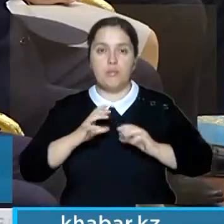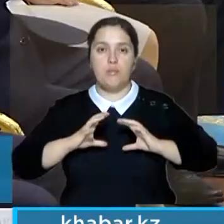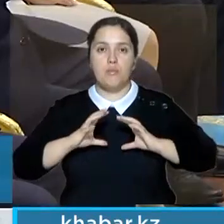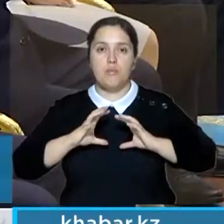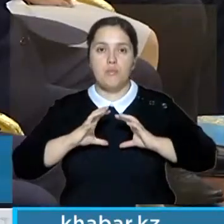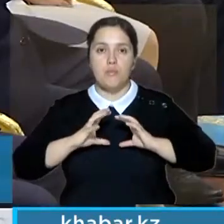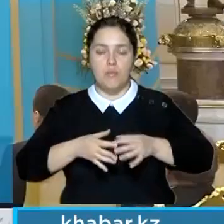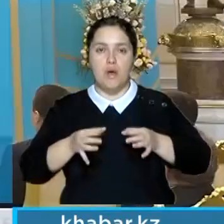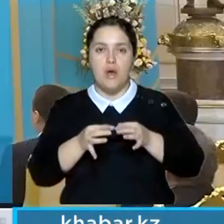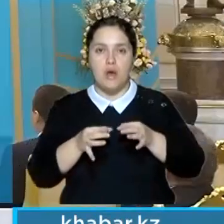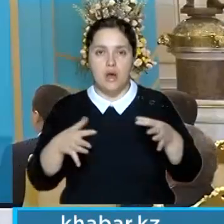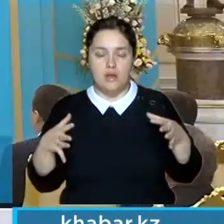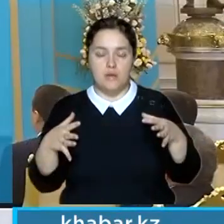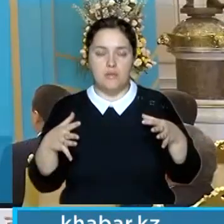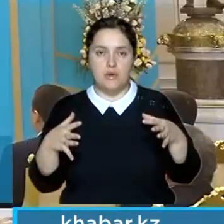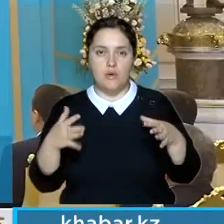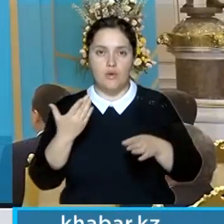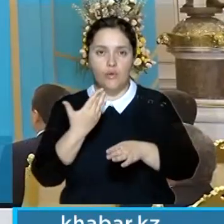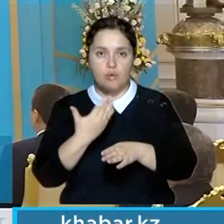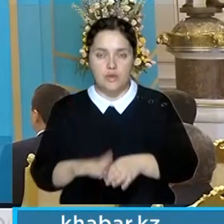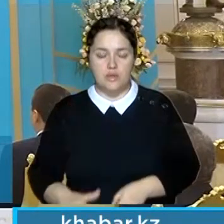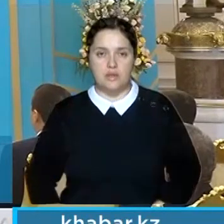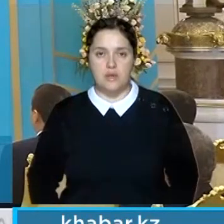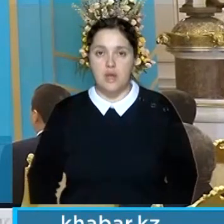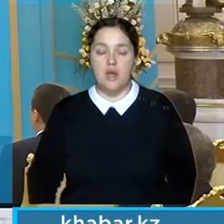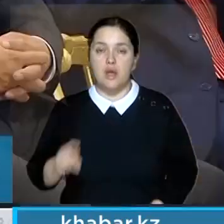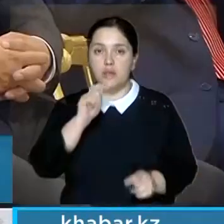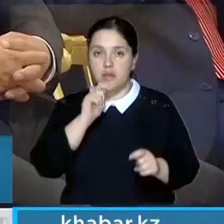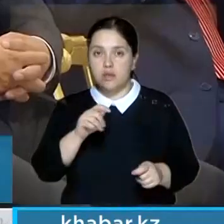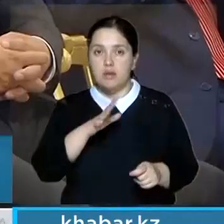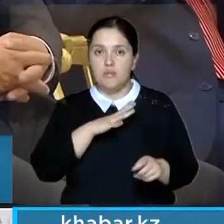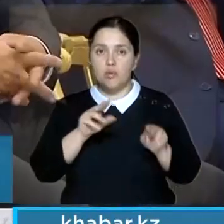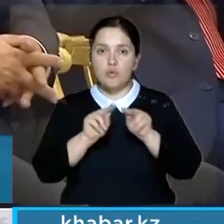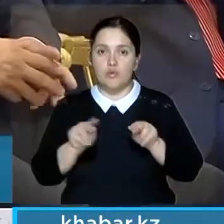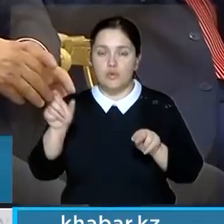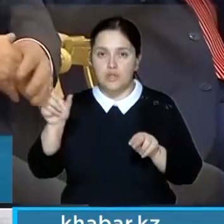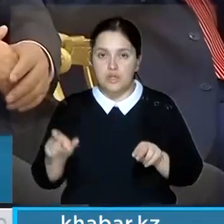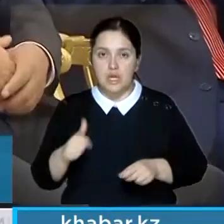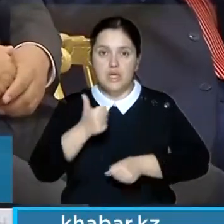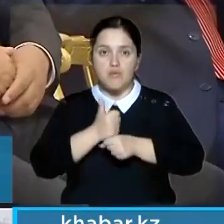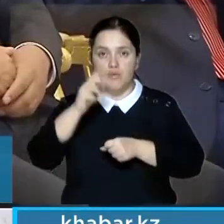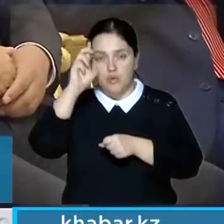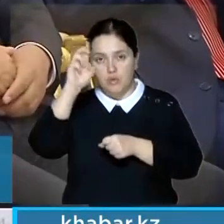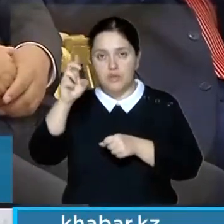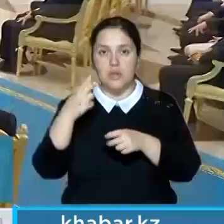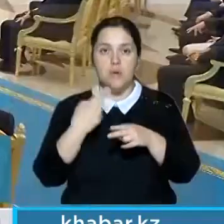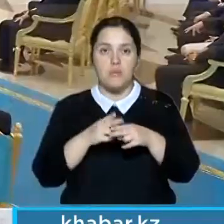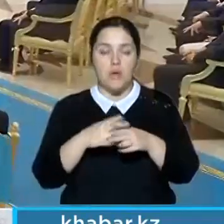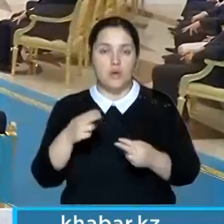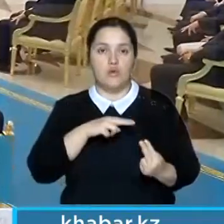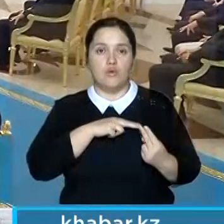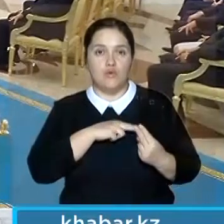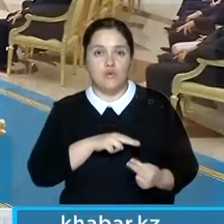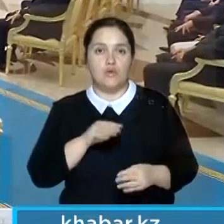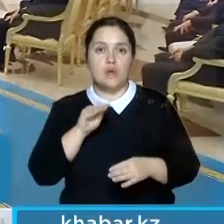в атомно-энергетической отрасли. Среди награжденных были и учителя. Глава государства особо отметил их труд,